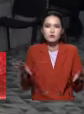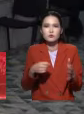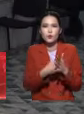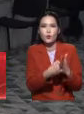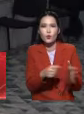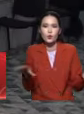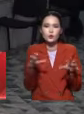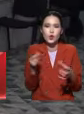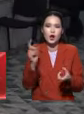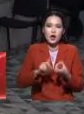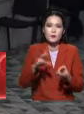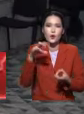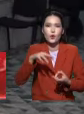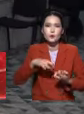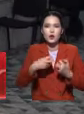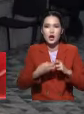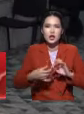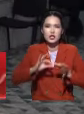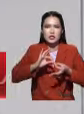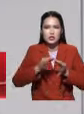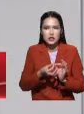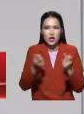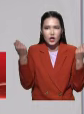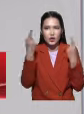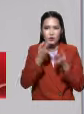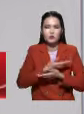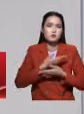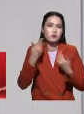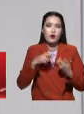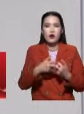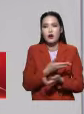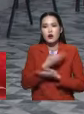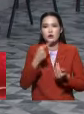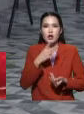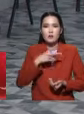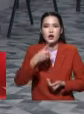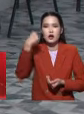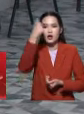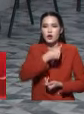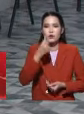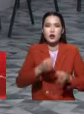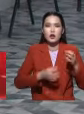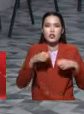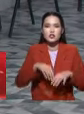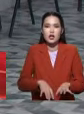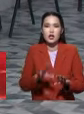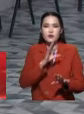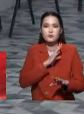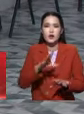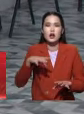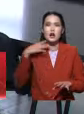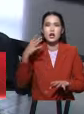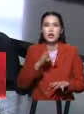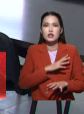тұрғындар көтерген коммуналдық мәселелердің барлығын жоққа шығарды. Су мәселесі 2021 жылы толық шешілген деді, ал былтыр кәріздік